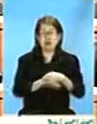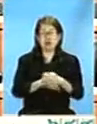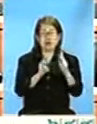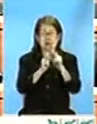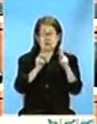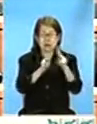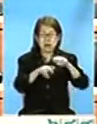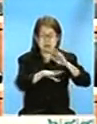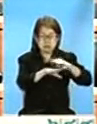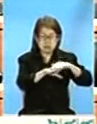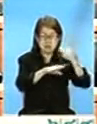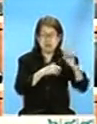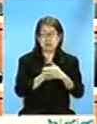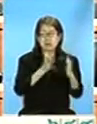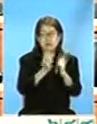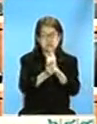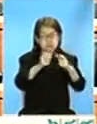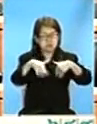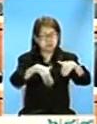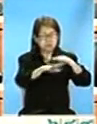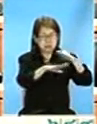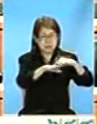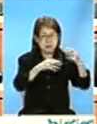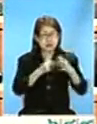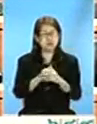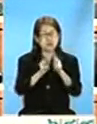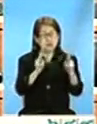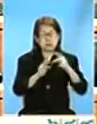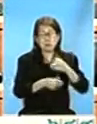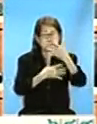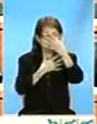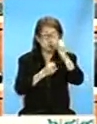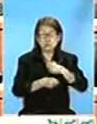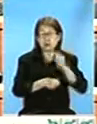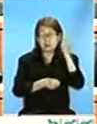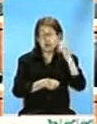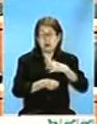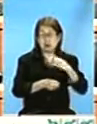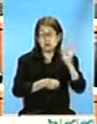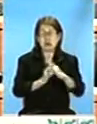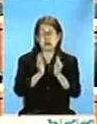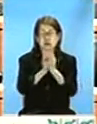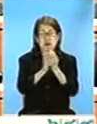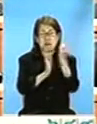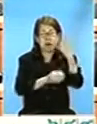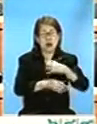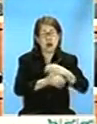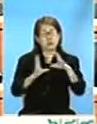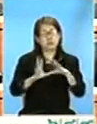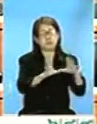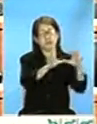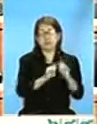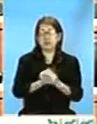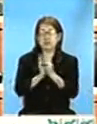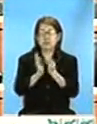แล้วสังคมนี้ได้เตือนท่านแล้วอยู่ที่ท่านฟังหรือไม่ฟังเสียงข้างมากบอกว่าจะไปกินสุกี้เสียงข้างน้อยบอก